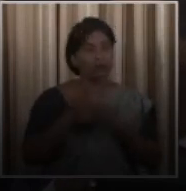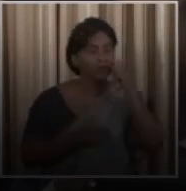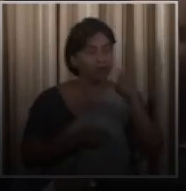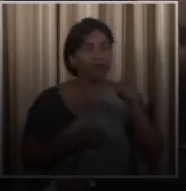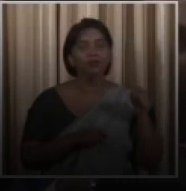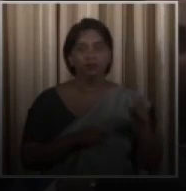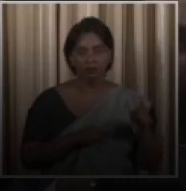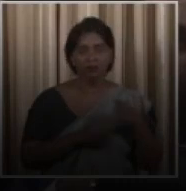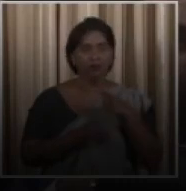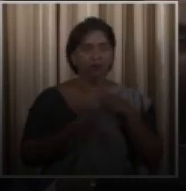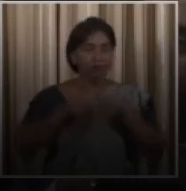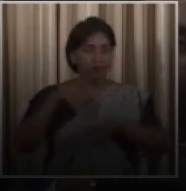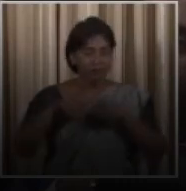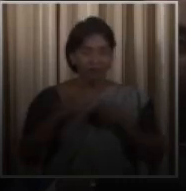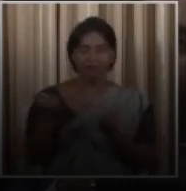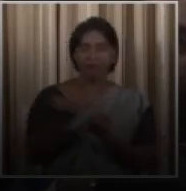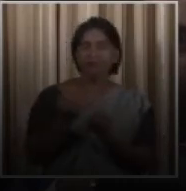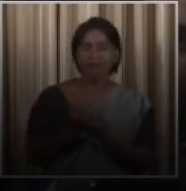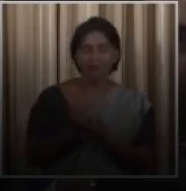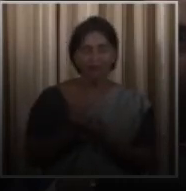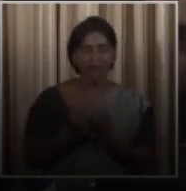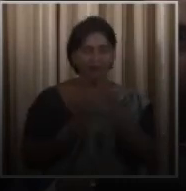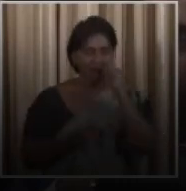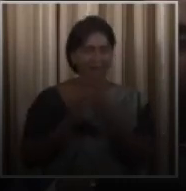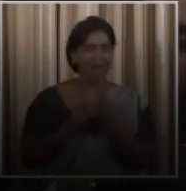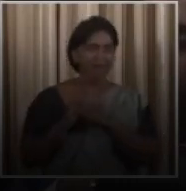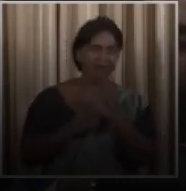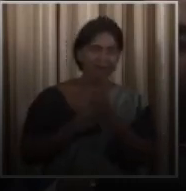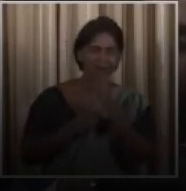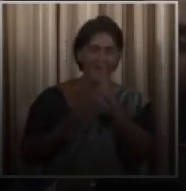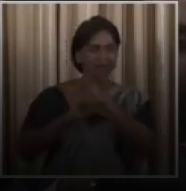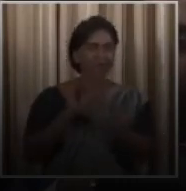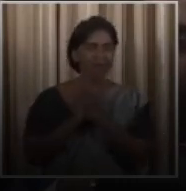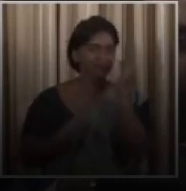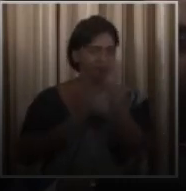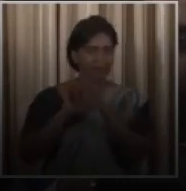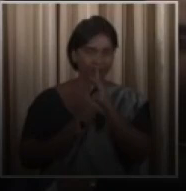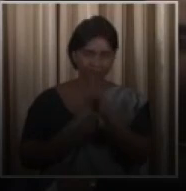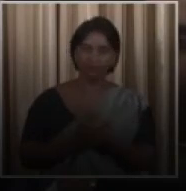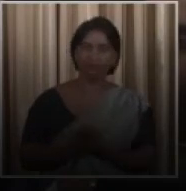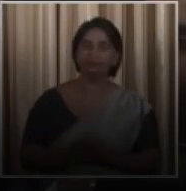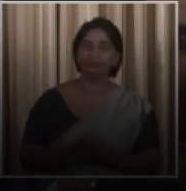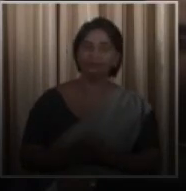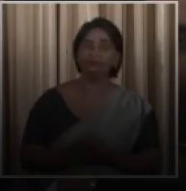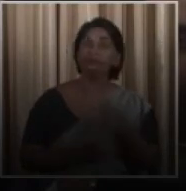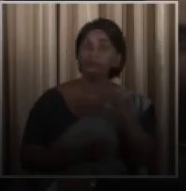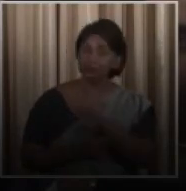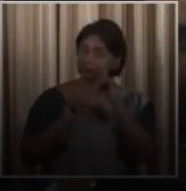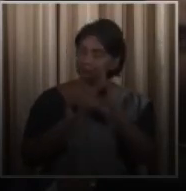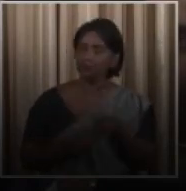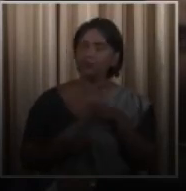කාර්යෝ තමයි මේවට ඉදිරියට ඇවිල්ලා මේ අපේක්ෂකින්ට මුදල් ආධාර ලබා දෙන්නේ ඉතින් ඒ